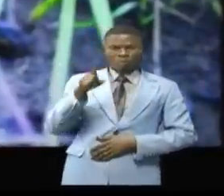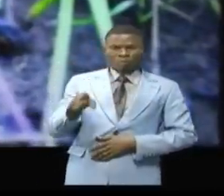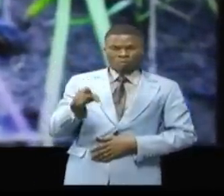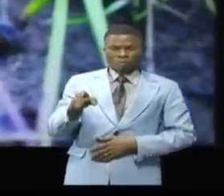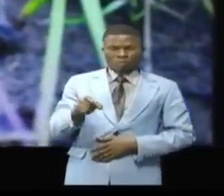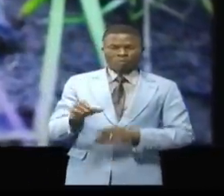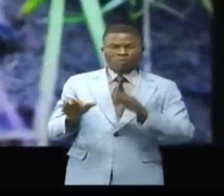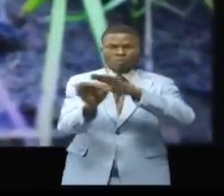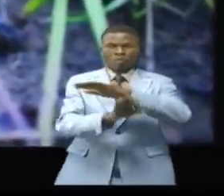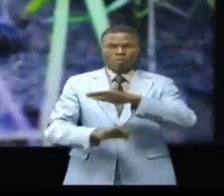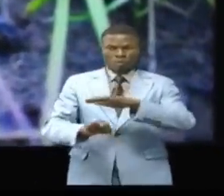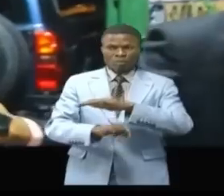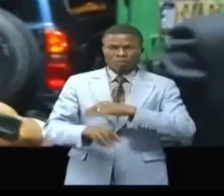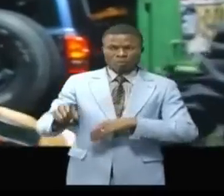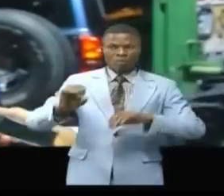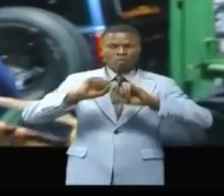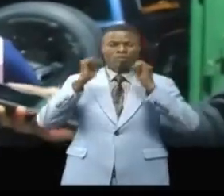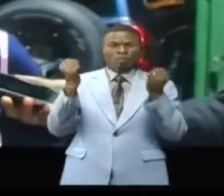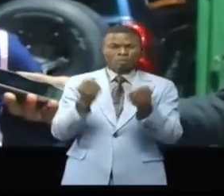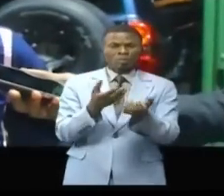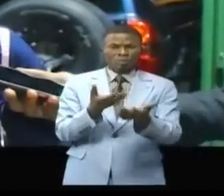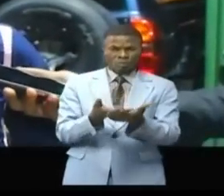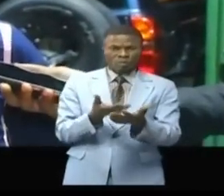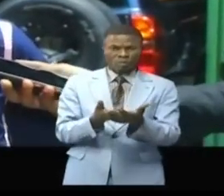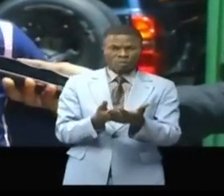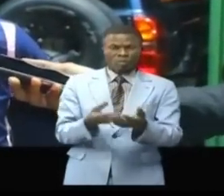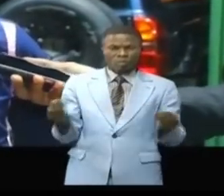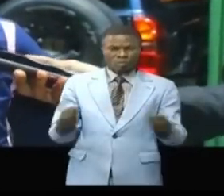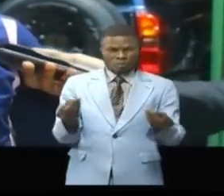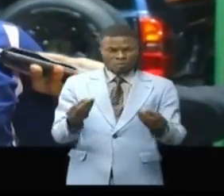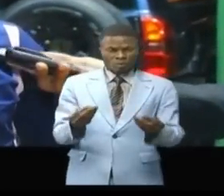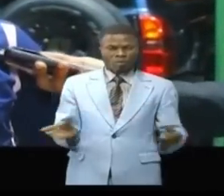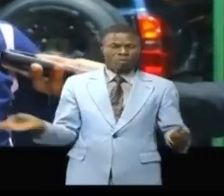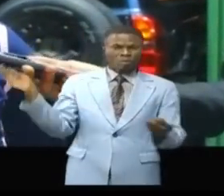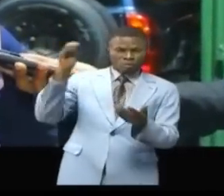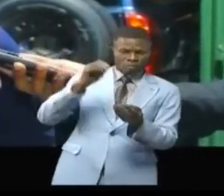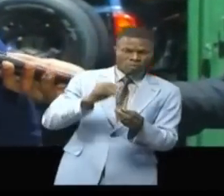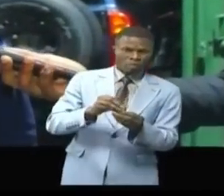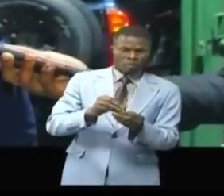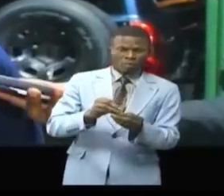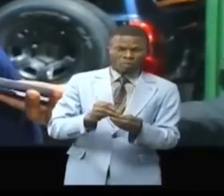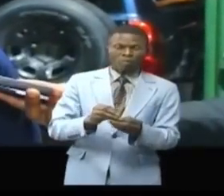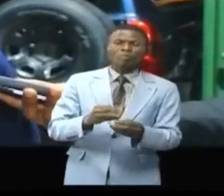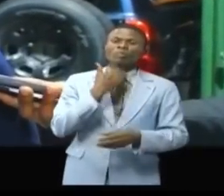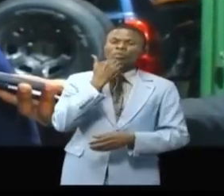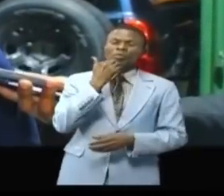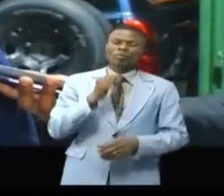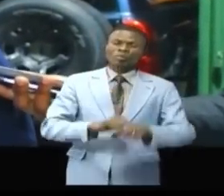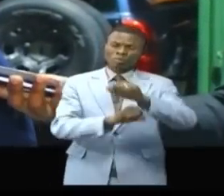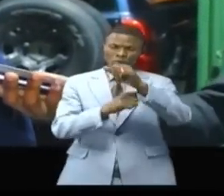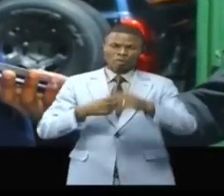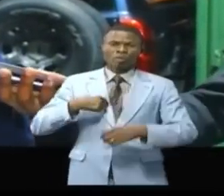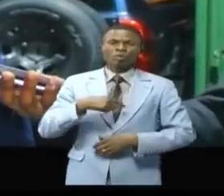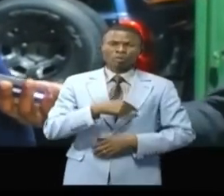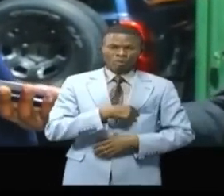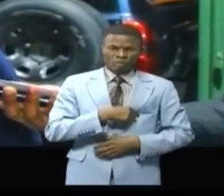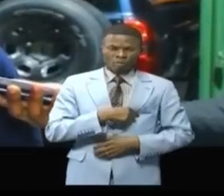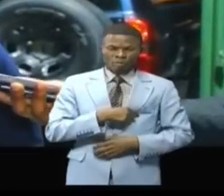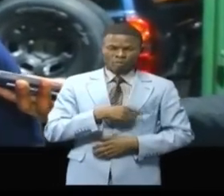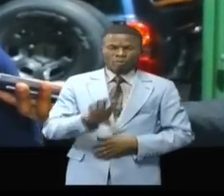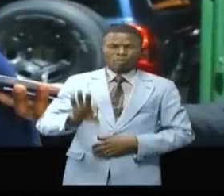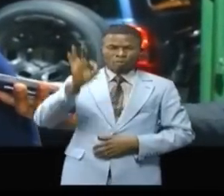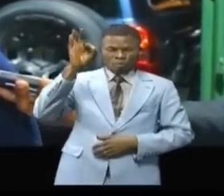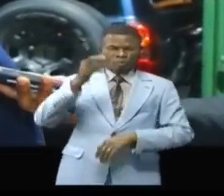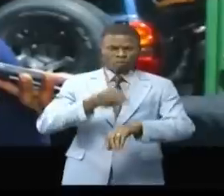la fondation Bombo Lumene s'est associée à l'écurie Panthère pour qu'on associe aussi les sponsors. Donc nous allons profiter de